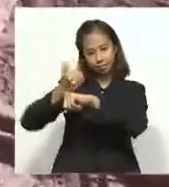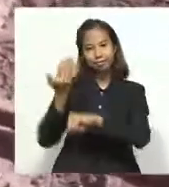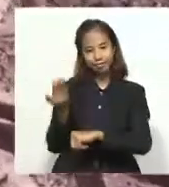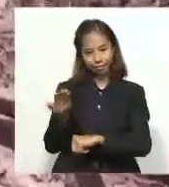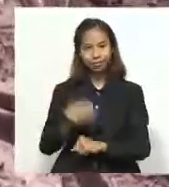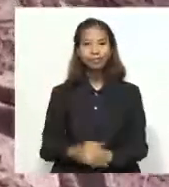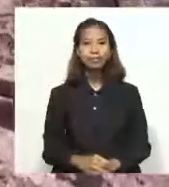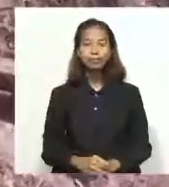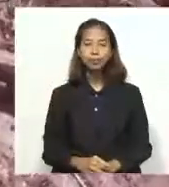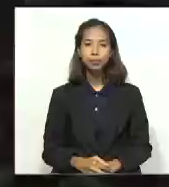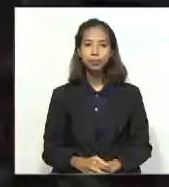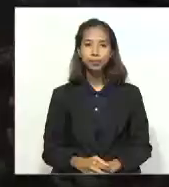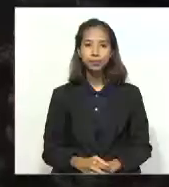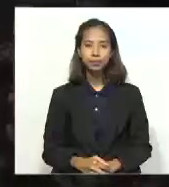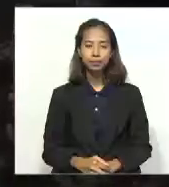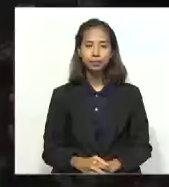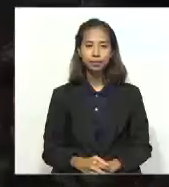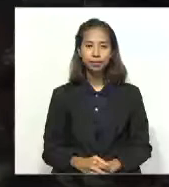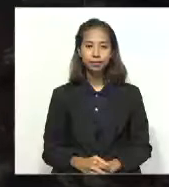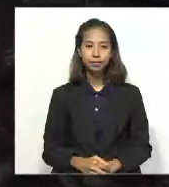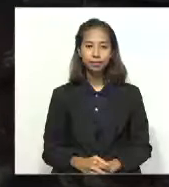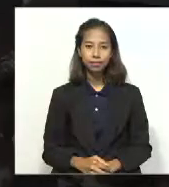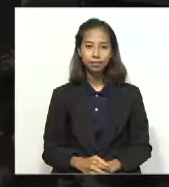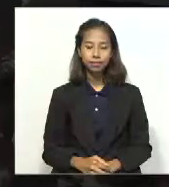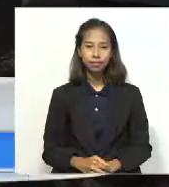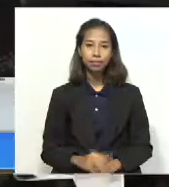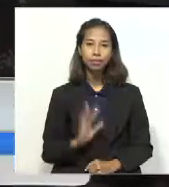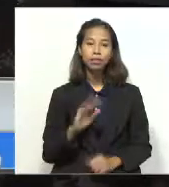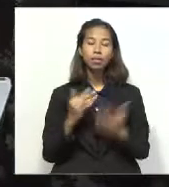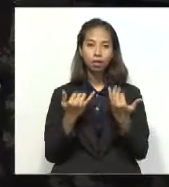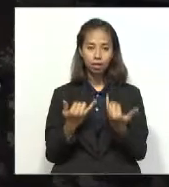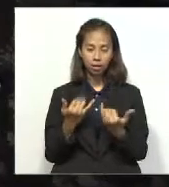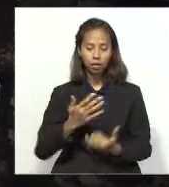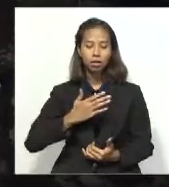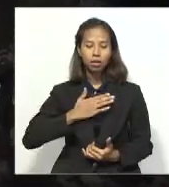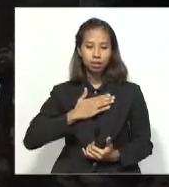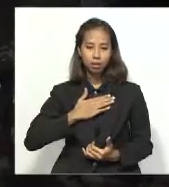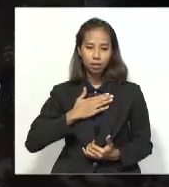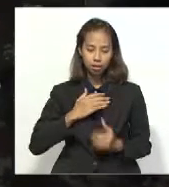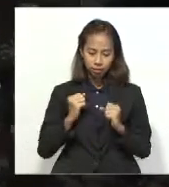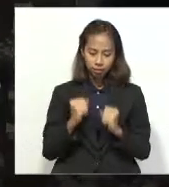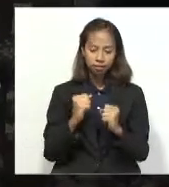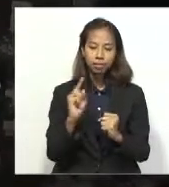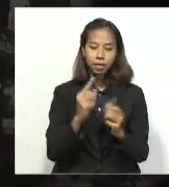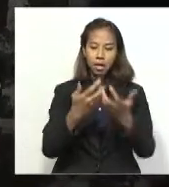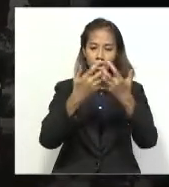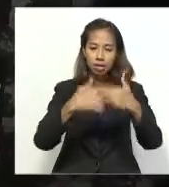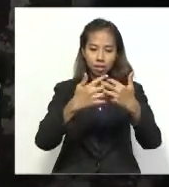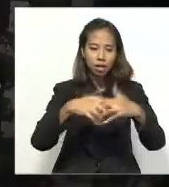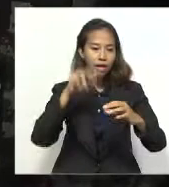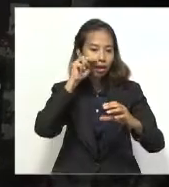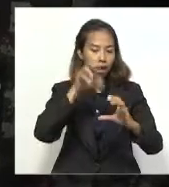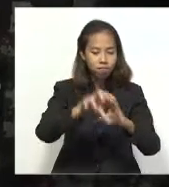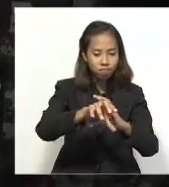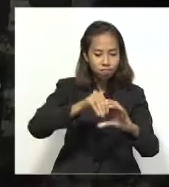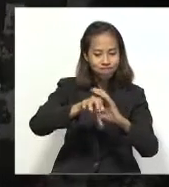อนกันครับ ในส่วนของขณะนี้เราพยายามนำเครื่องสูบน้ำเพื่อที่จะไปฉีดบริเว